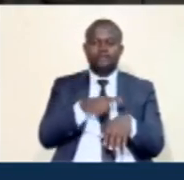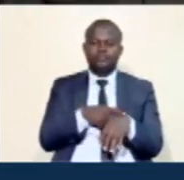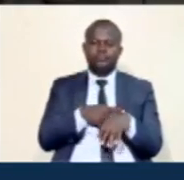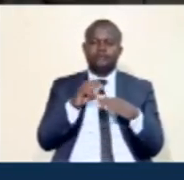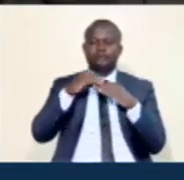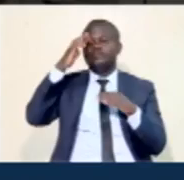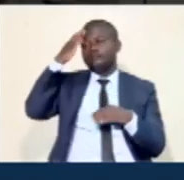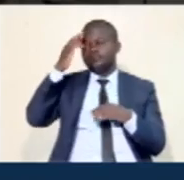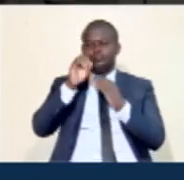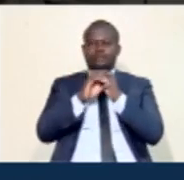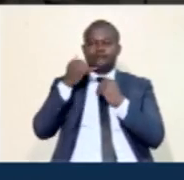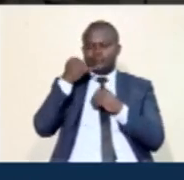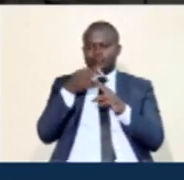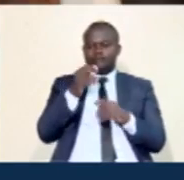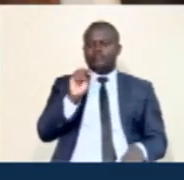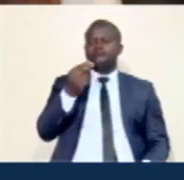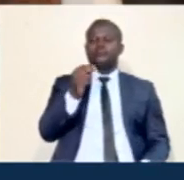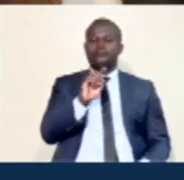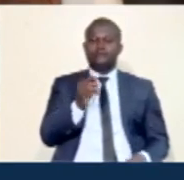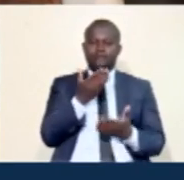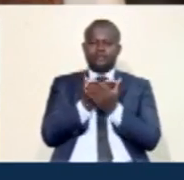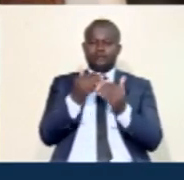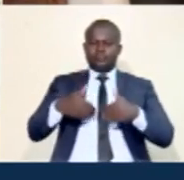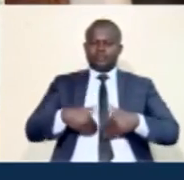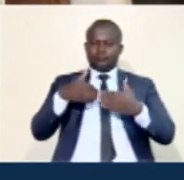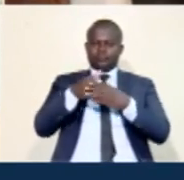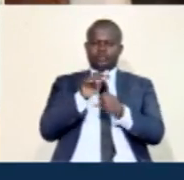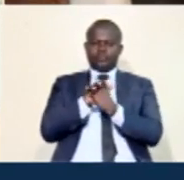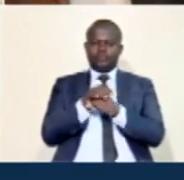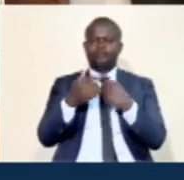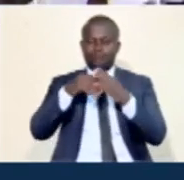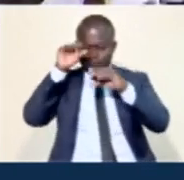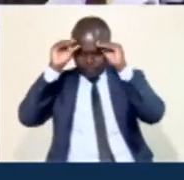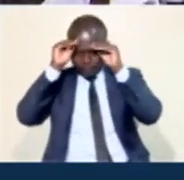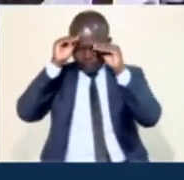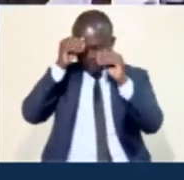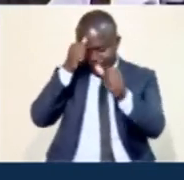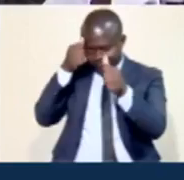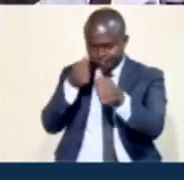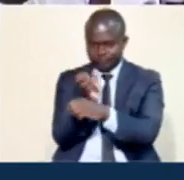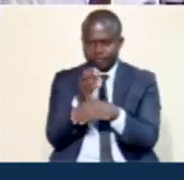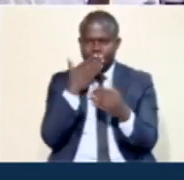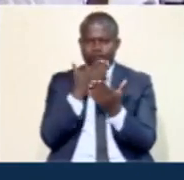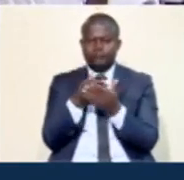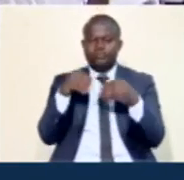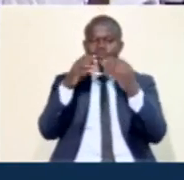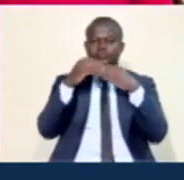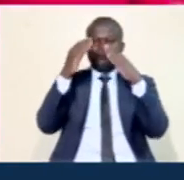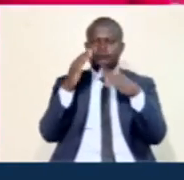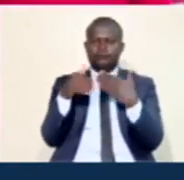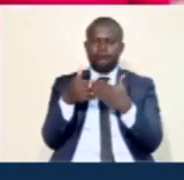Umuyobozi wayibuka mu karere ka Nyaruguru Muhizi Berite asaba urubyiruko cyane cyane abakirimo kwiga kugendera ku nama nziza bahabwa